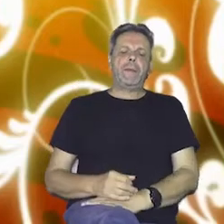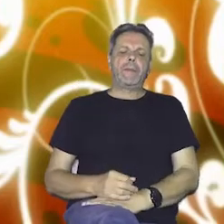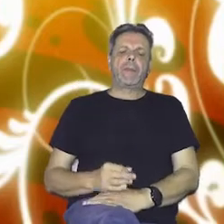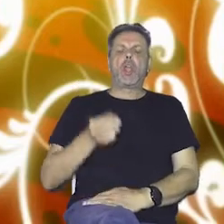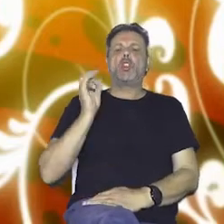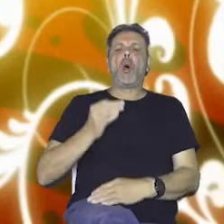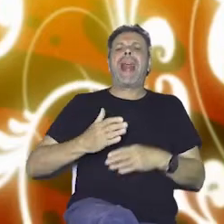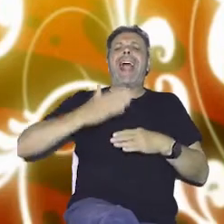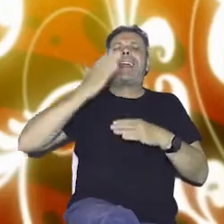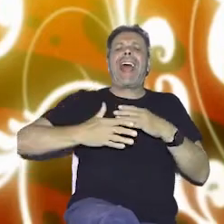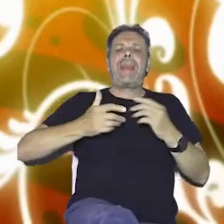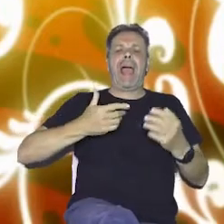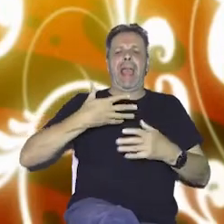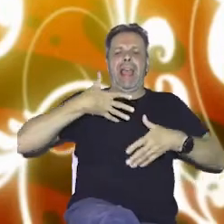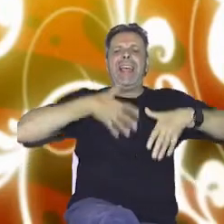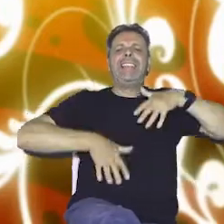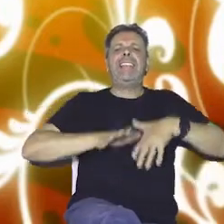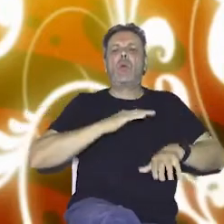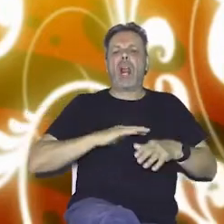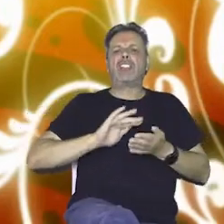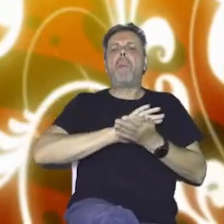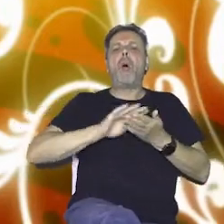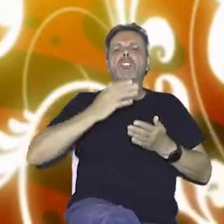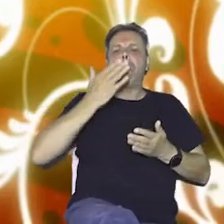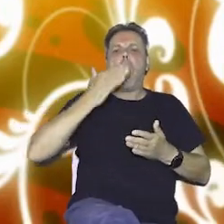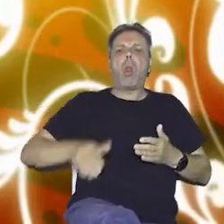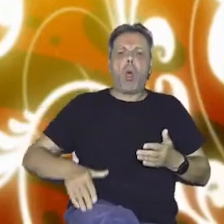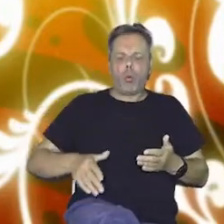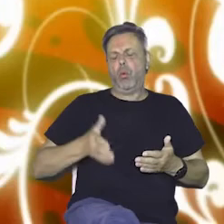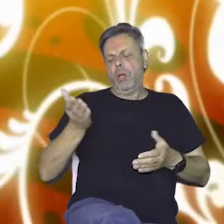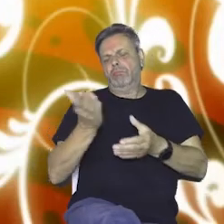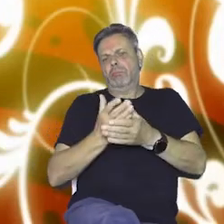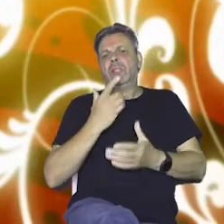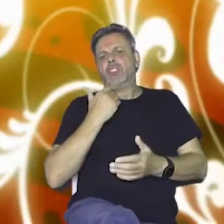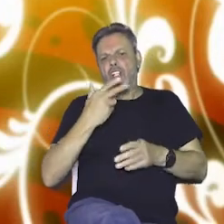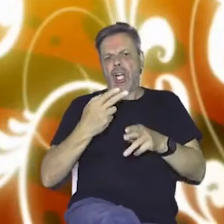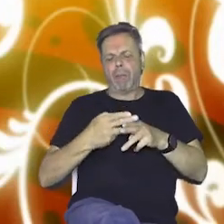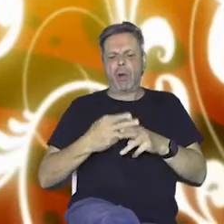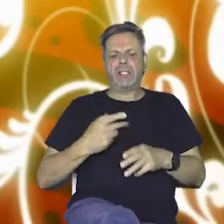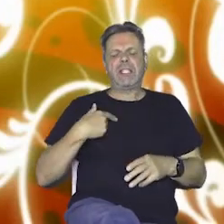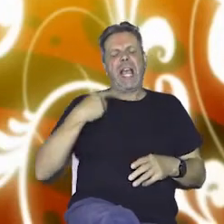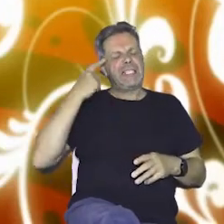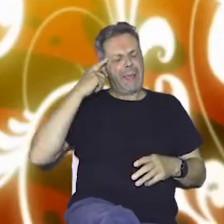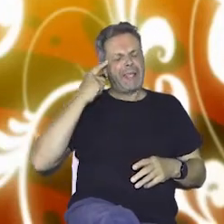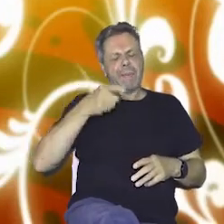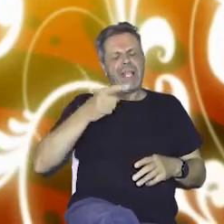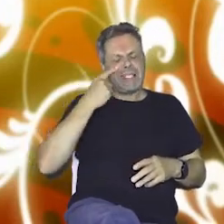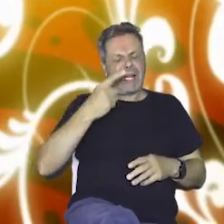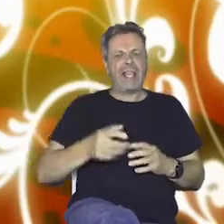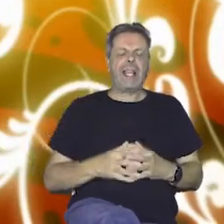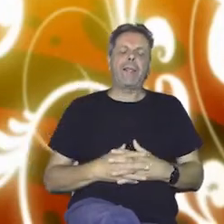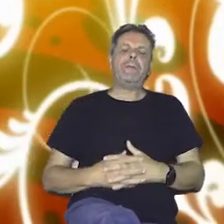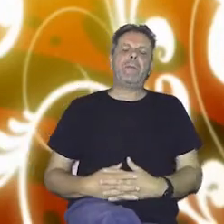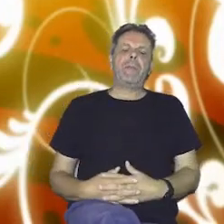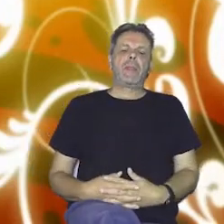krajnja cirkulacija, pogotovo nogu kod dijabetičara. Nadam se da ste gledali, nadam se da ste sve